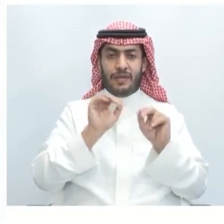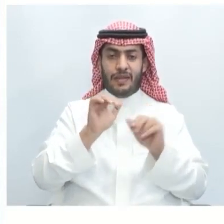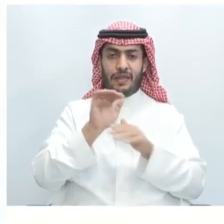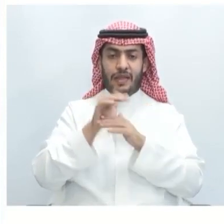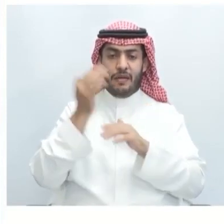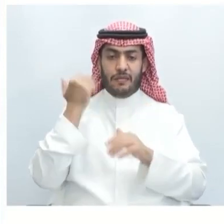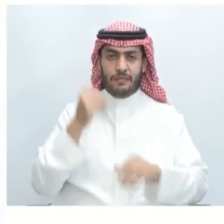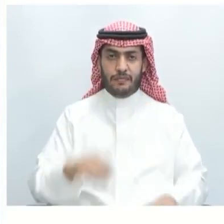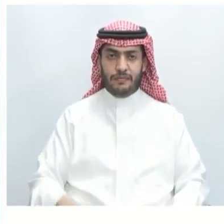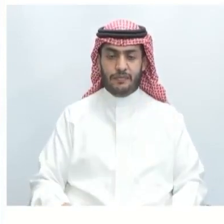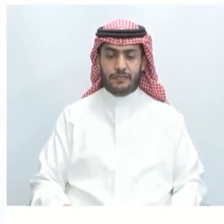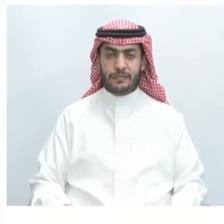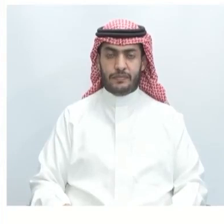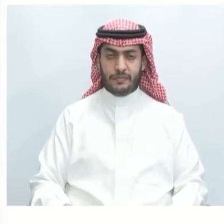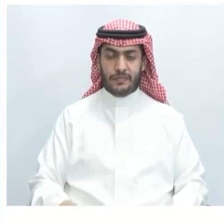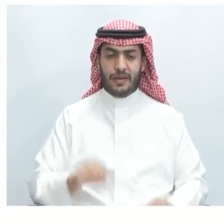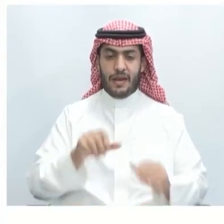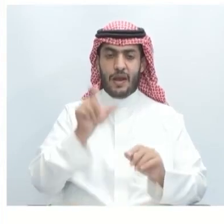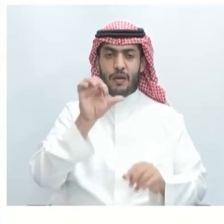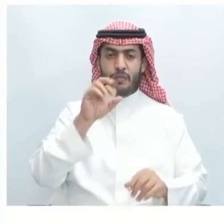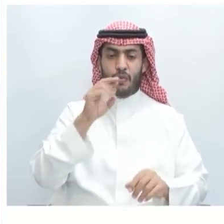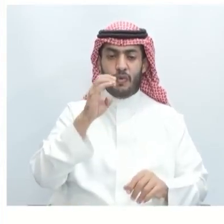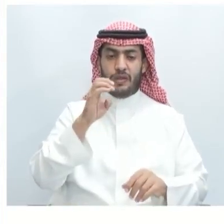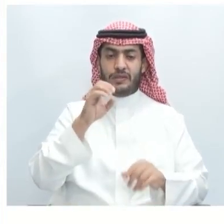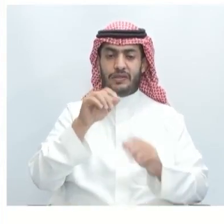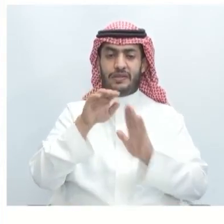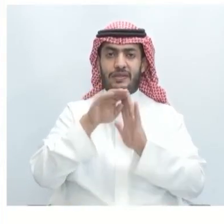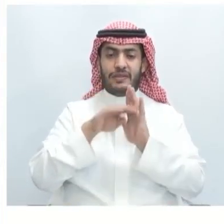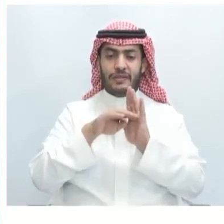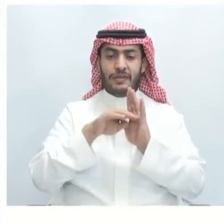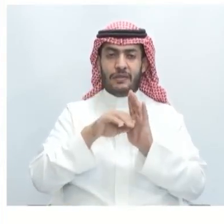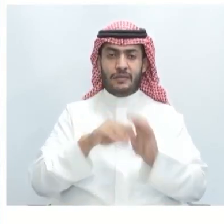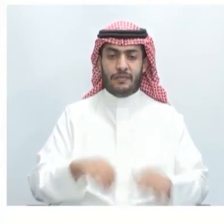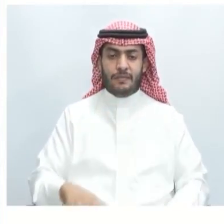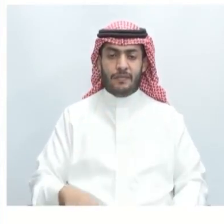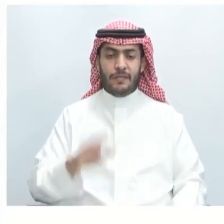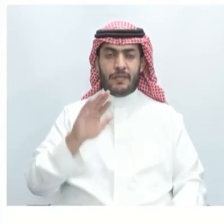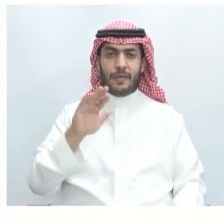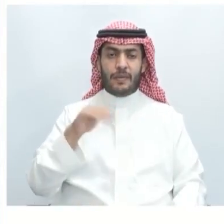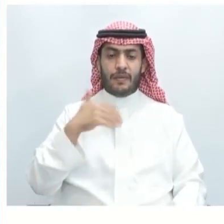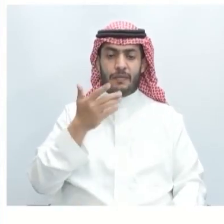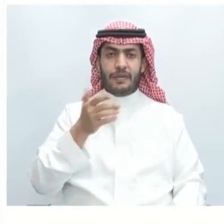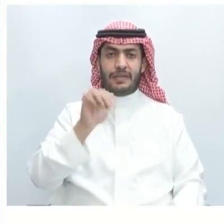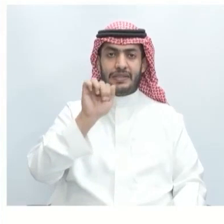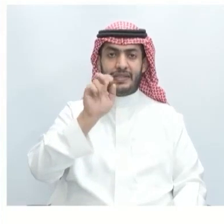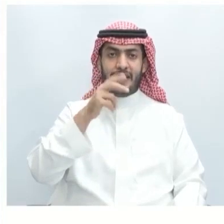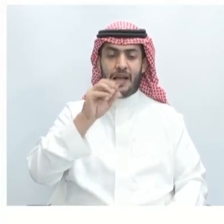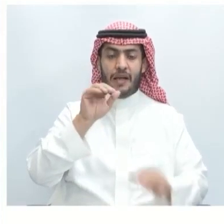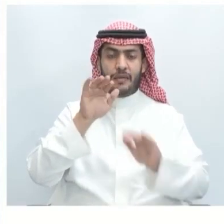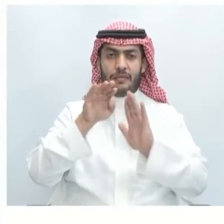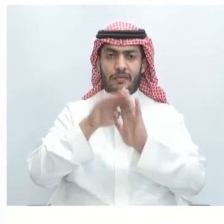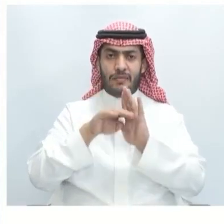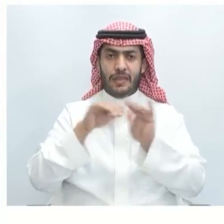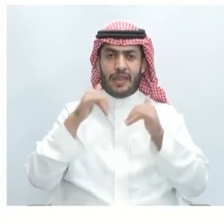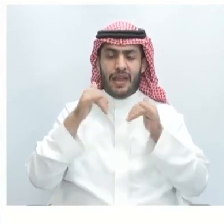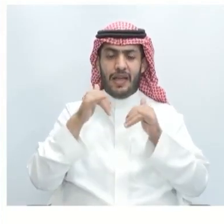الدرس السابق وهو النماذج البسيطه او الصيغ البسيطه بعد ذلك تحدثنا عن الصيغ المركبه ذكرنا الصيغ المر